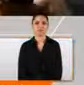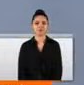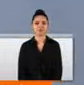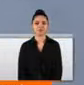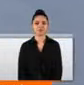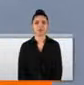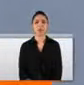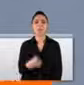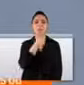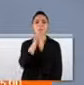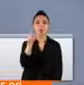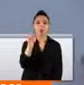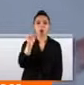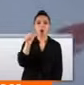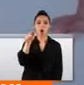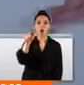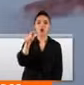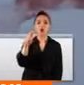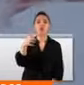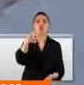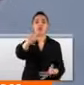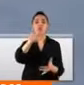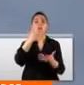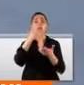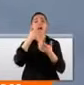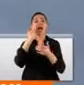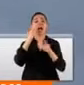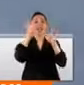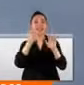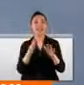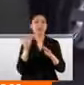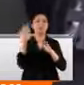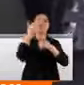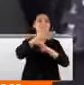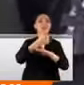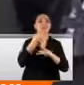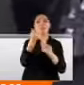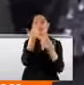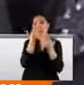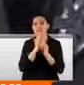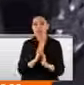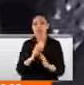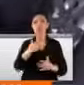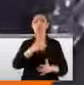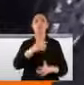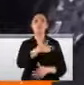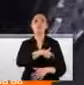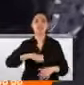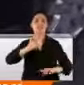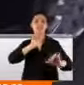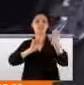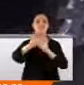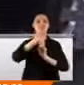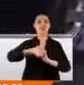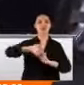gerçek oldu. Babasının o gün Hira'yı elinden tutup Anıtkabir'e götürme imkanı yoktu. Ama Milli Savunma Bakanı Hulusi Akar küçük Hira'nın